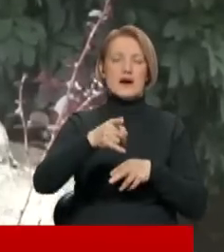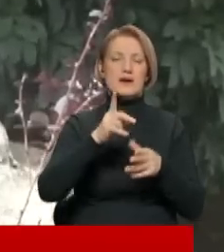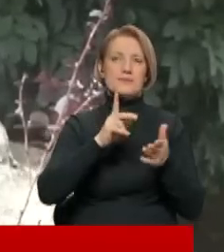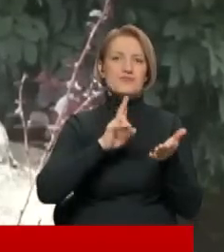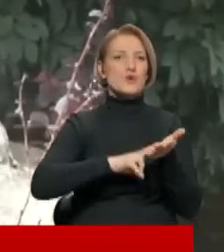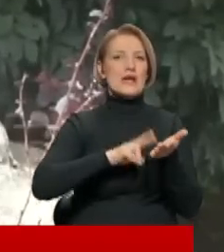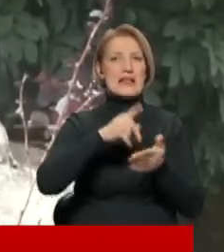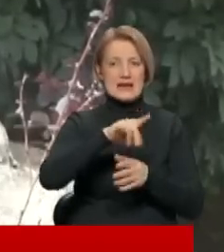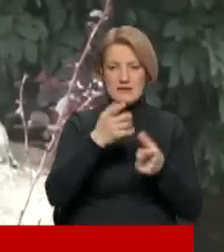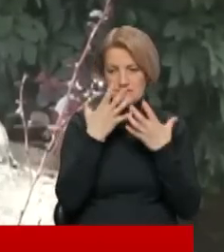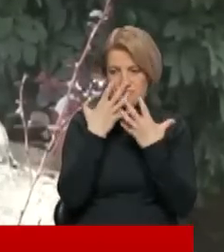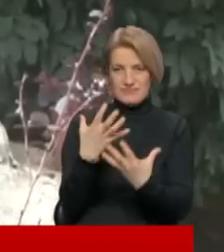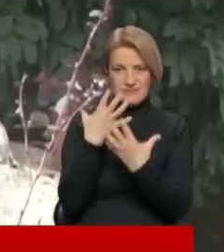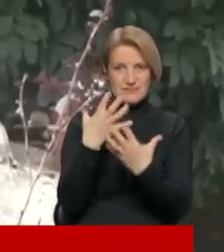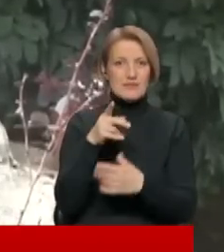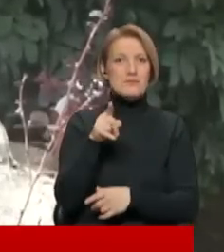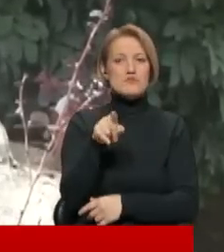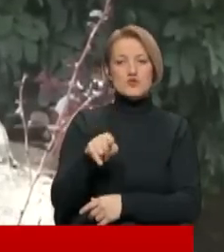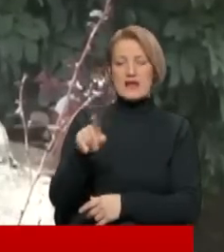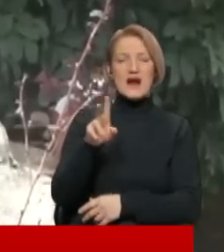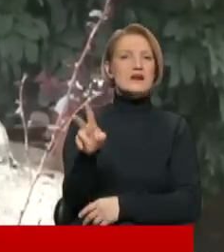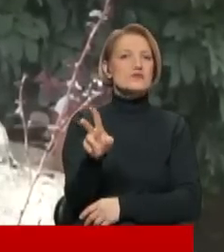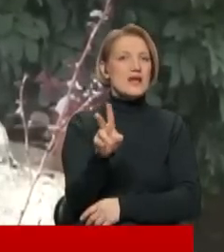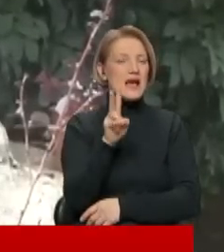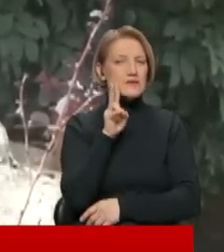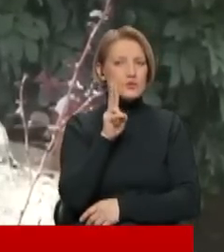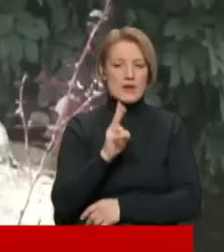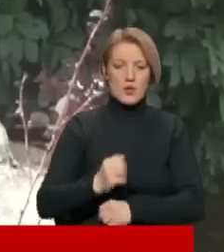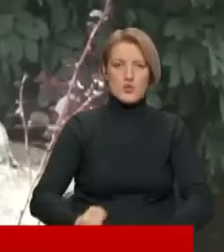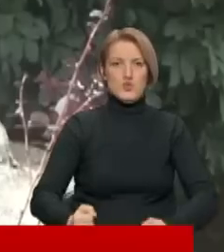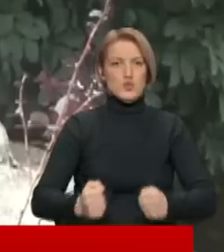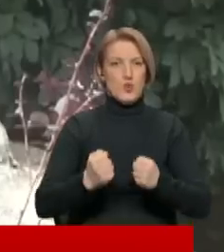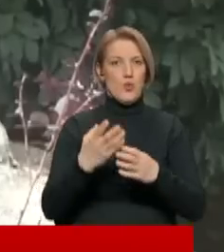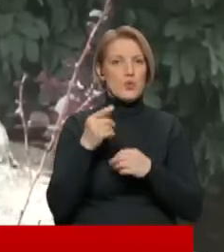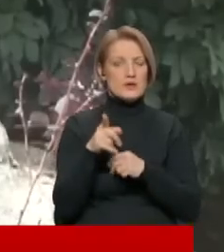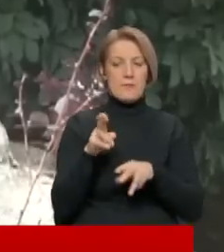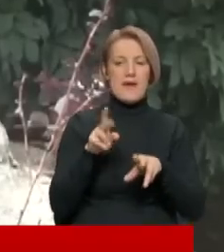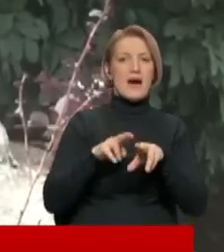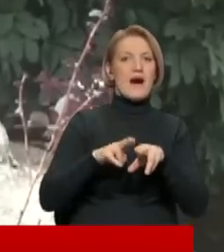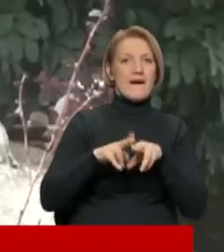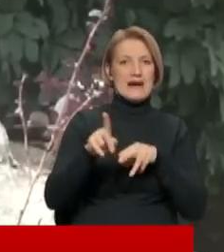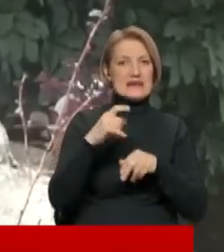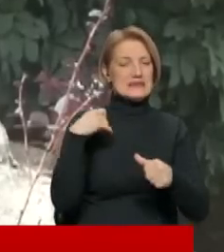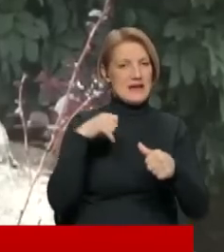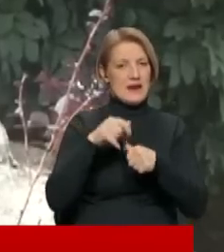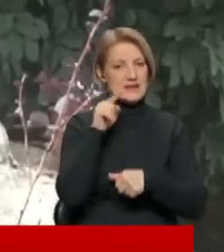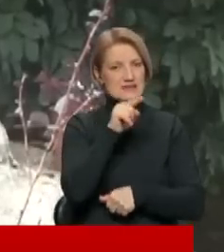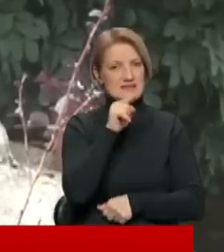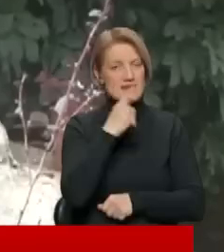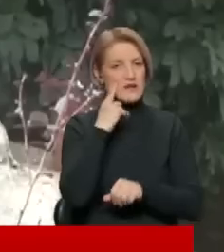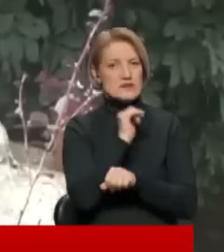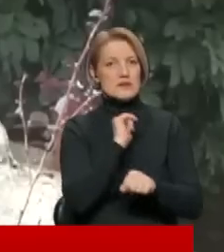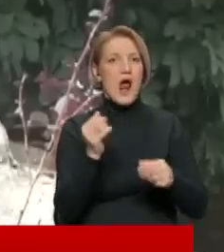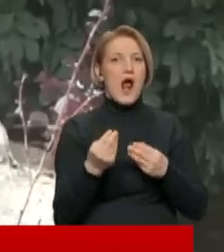himaye ettiğiniz zaman Bunlar Önünde sonunda güçlendikleri zaman tekrar size dönen ve size